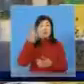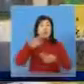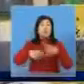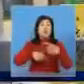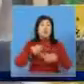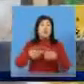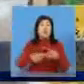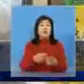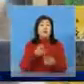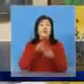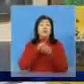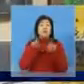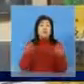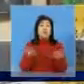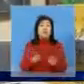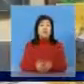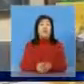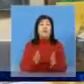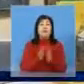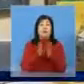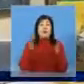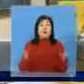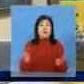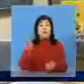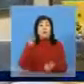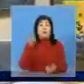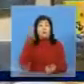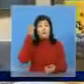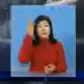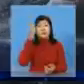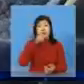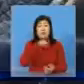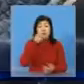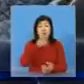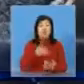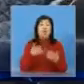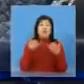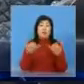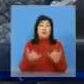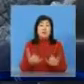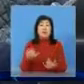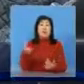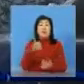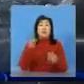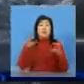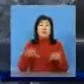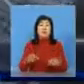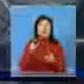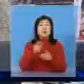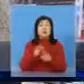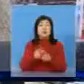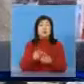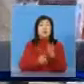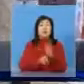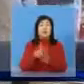дәстүріне дәріптеу. Алғашқы альбом әлем мәдениеті жылына арналды және тұңғыш президент Нұрсұлтан Назарбаевтың алғы сөзімен басталды.